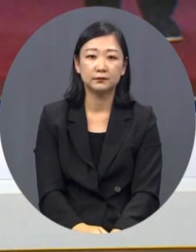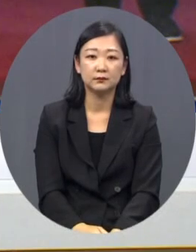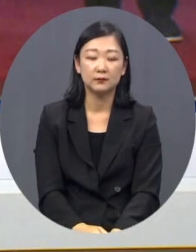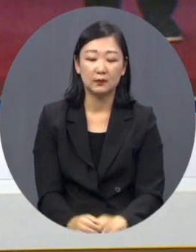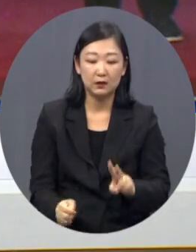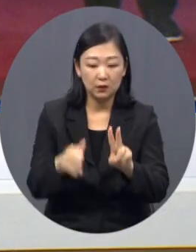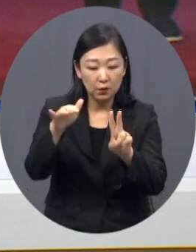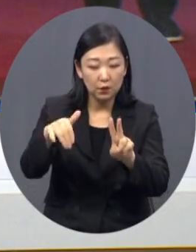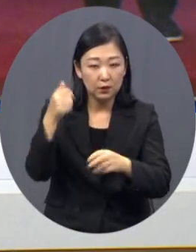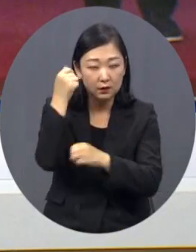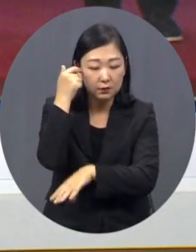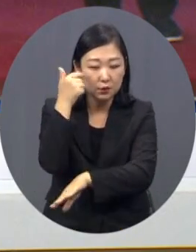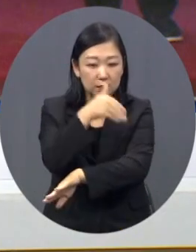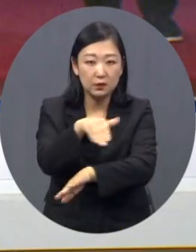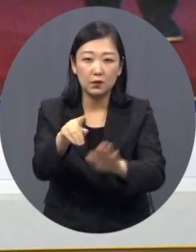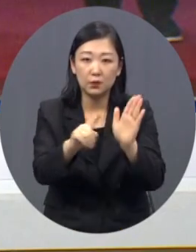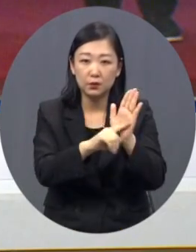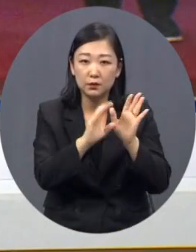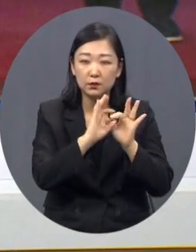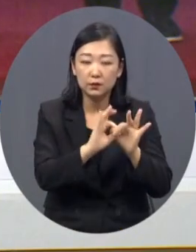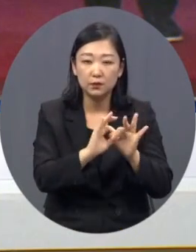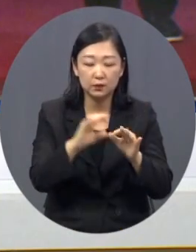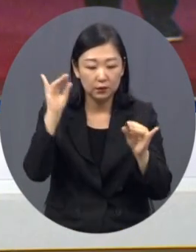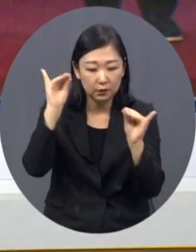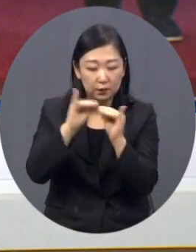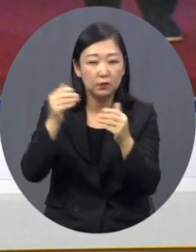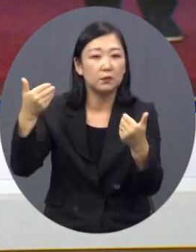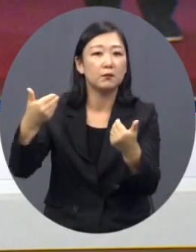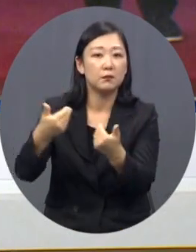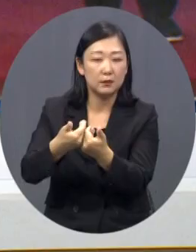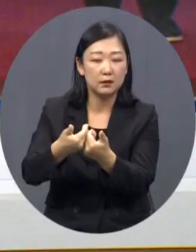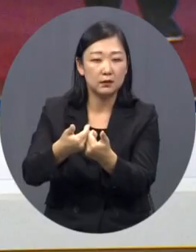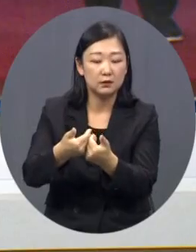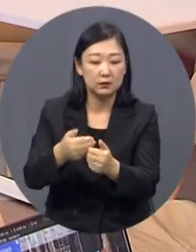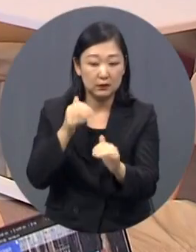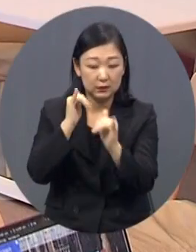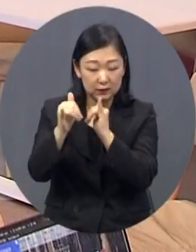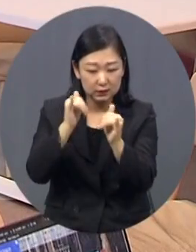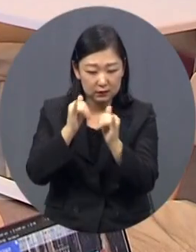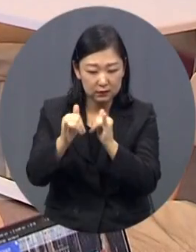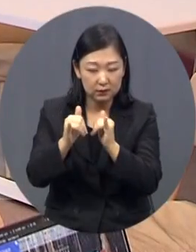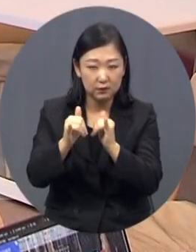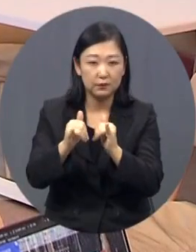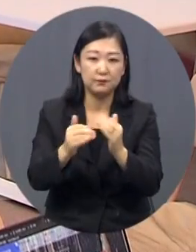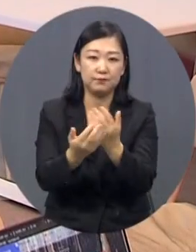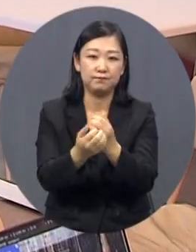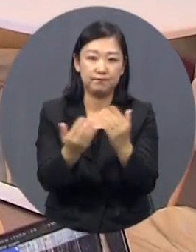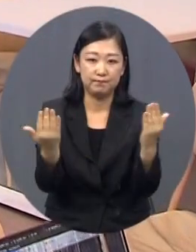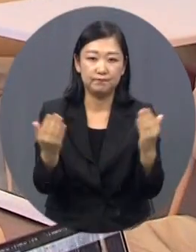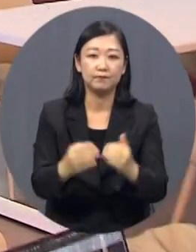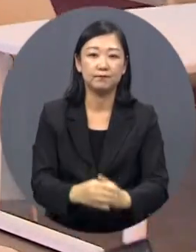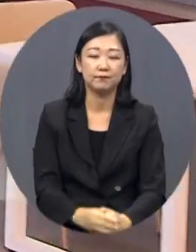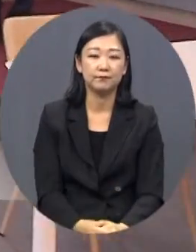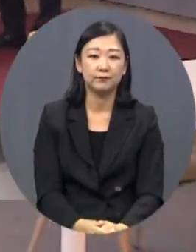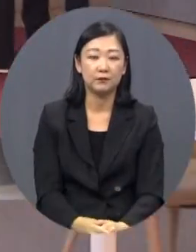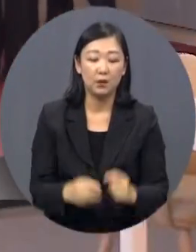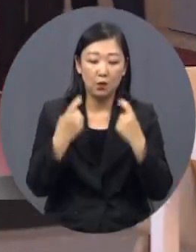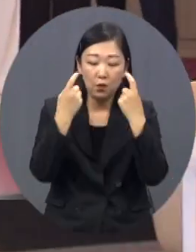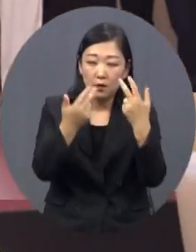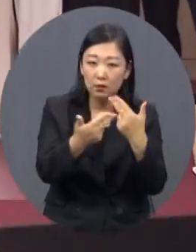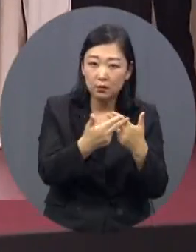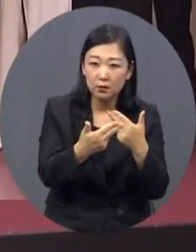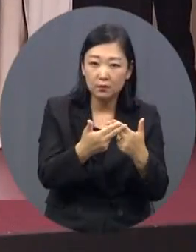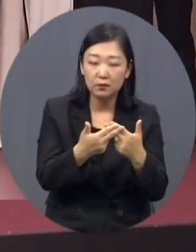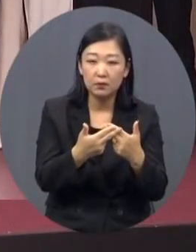제주 제2공항 기본계획 고시와 관련해 찬성과 반대 기자회견이 잇따라 열렸습니다. 제주도 관광협회는